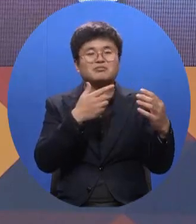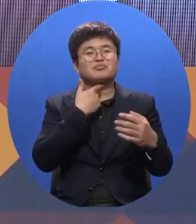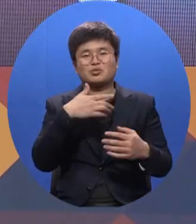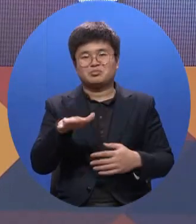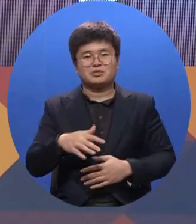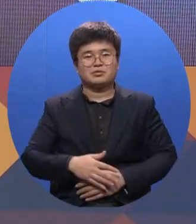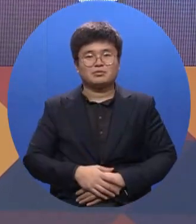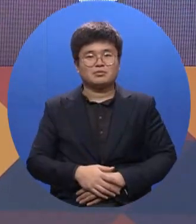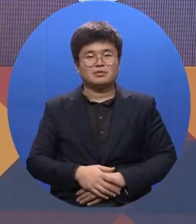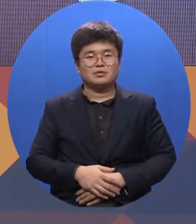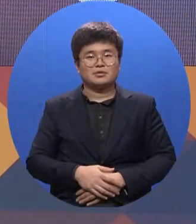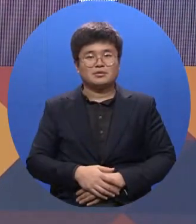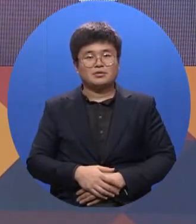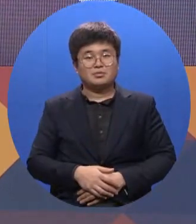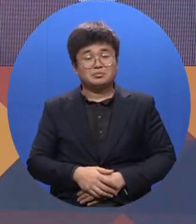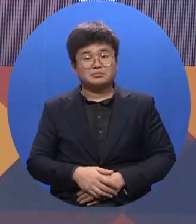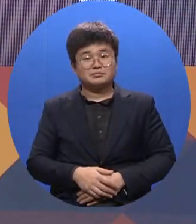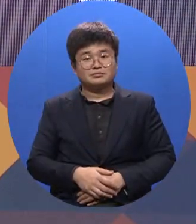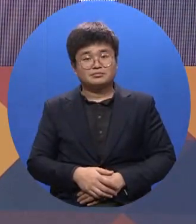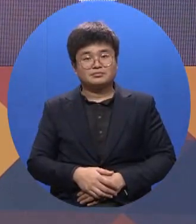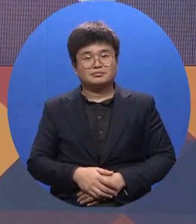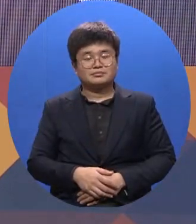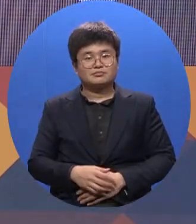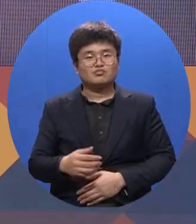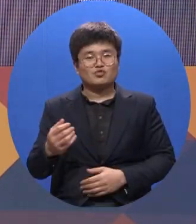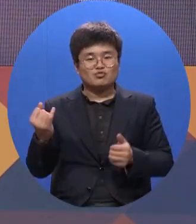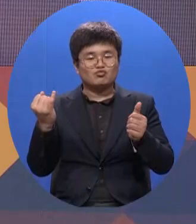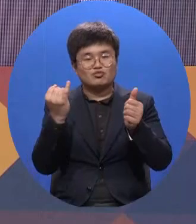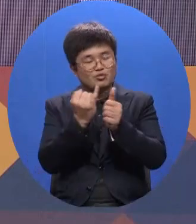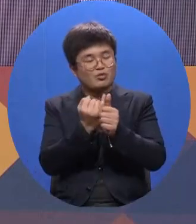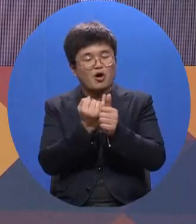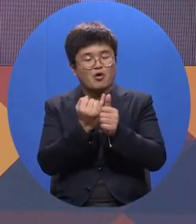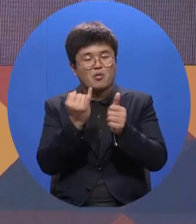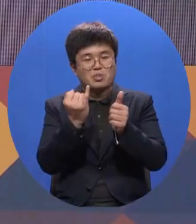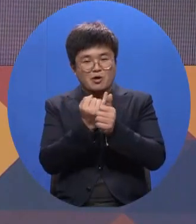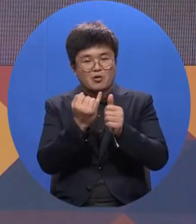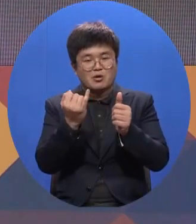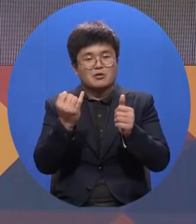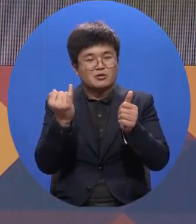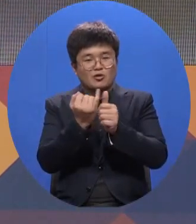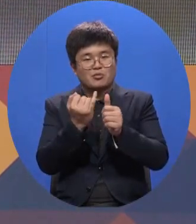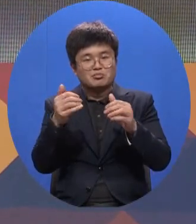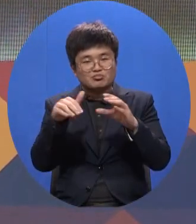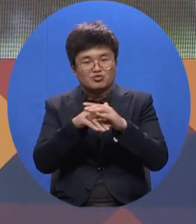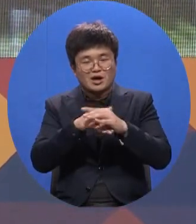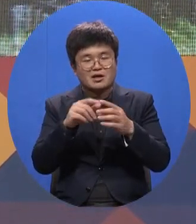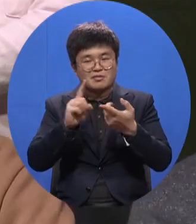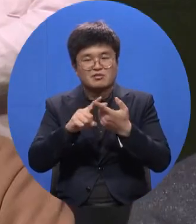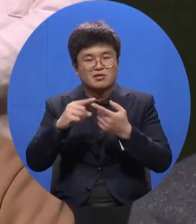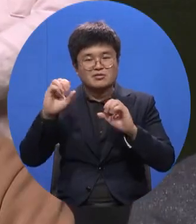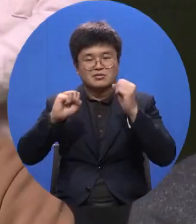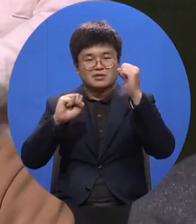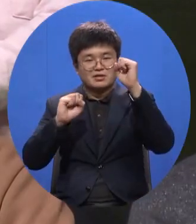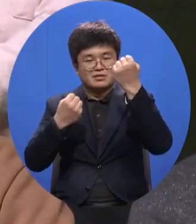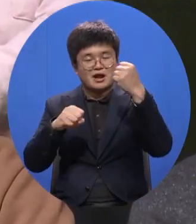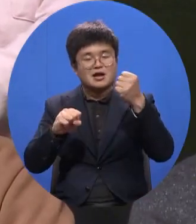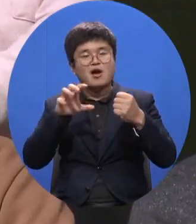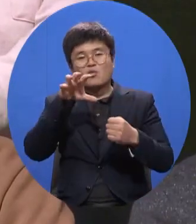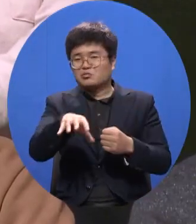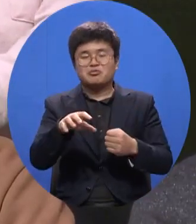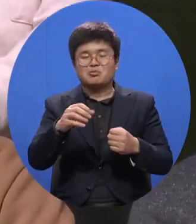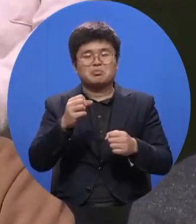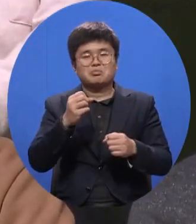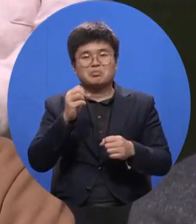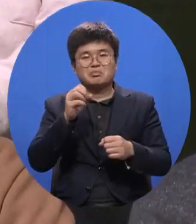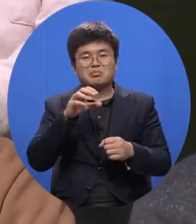빼도 이 달 영화에서 그래프 먼저 와 우리 결혼은 자 그런건 얘기 안 하고 또 사람들이 늦게 하니까 보통 근데 저는 그때 이제